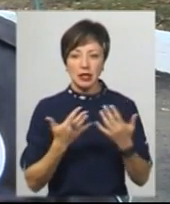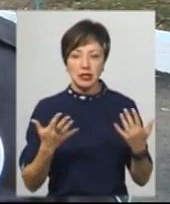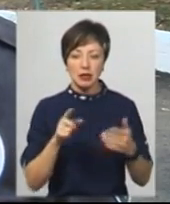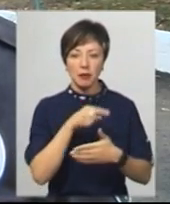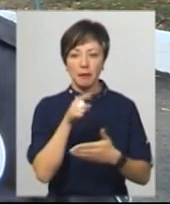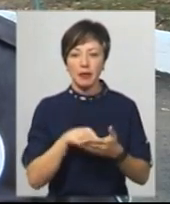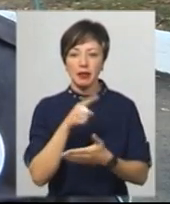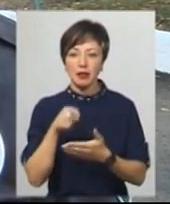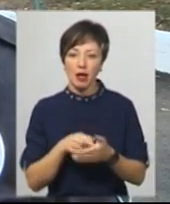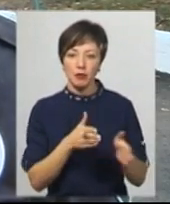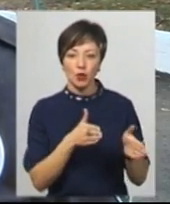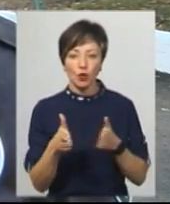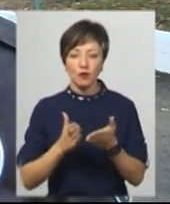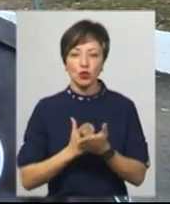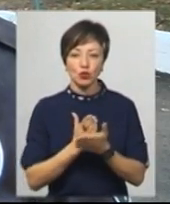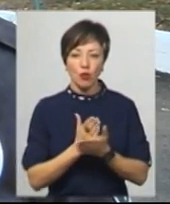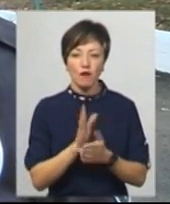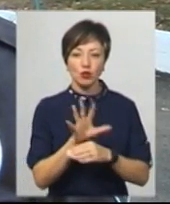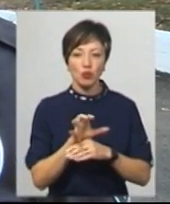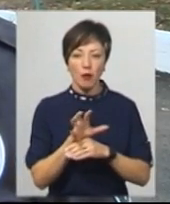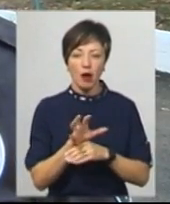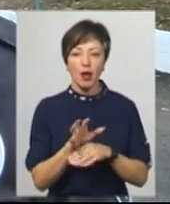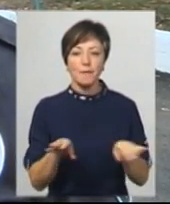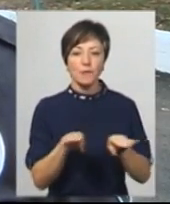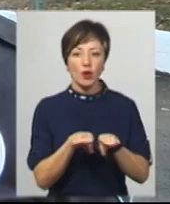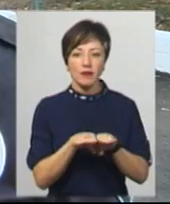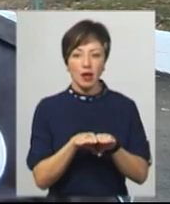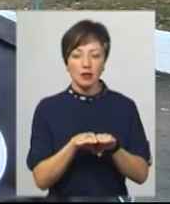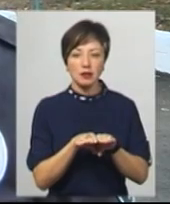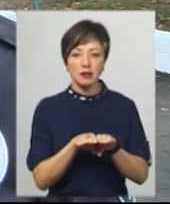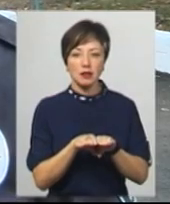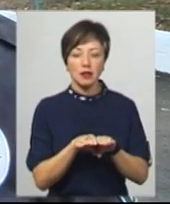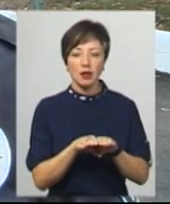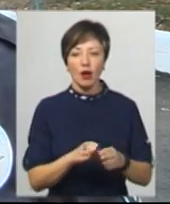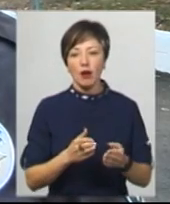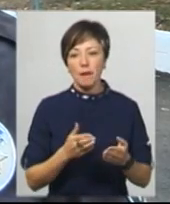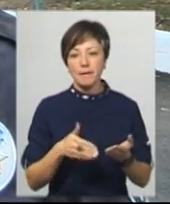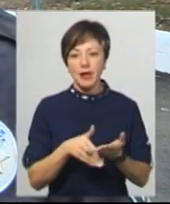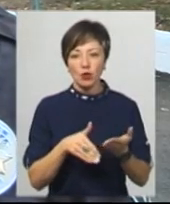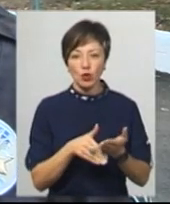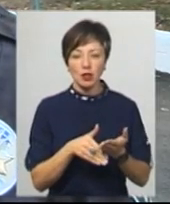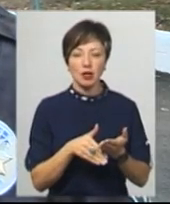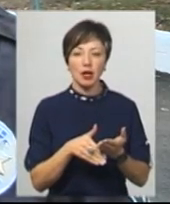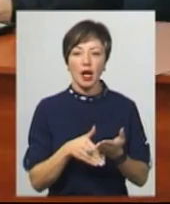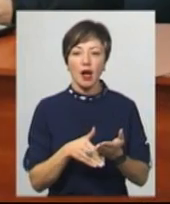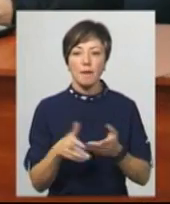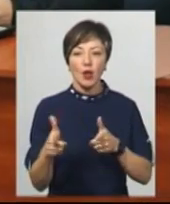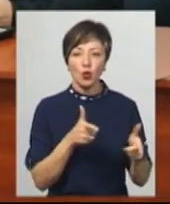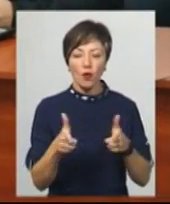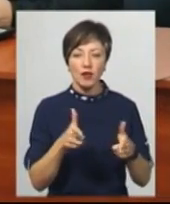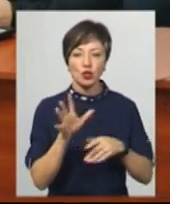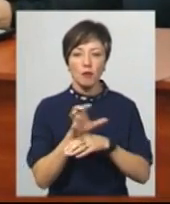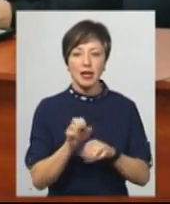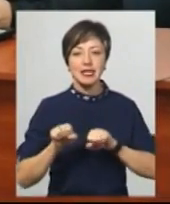питань підготовки службових собак, порівняння методик підготовки службових собак захисного напрямку. За